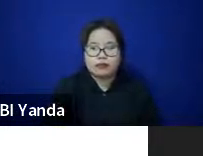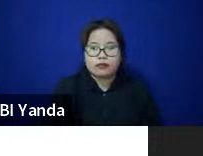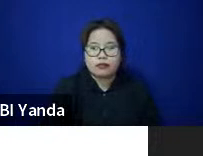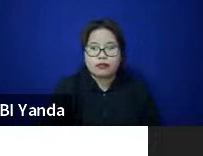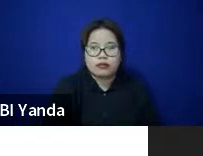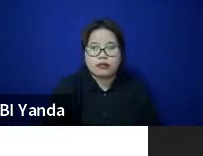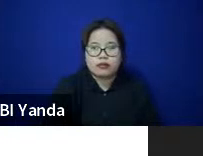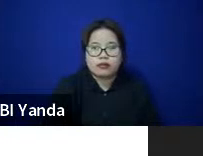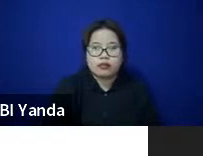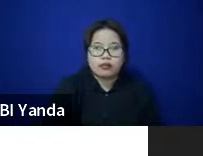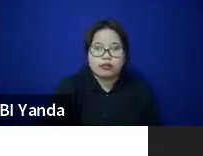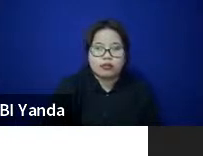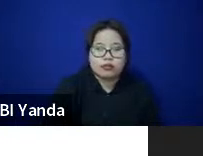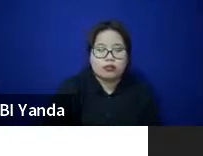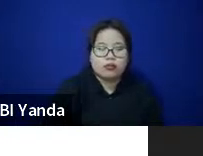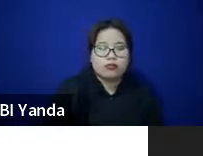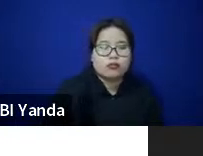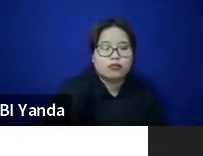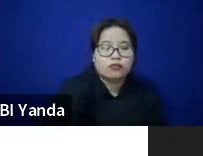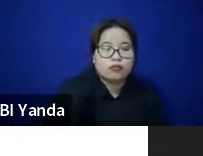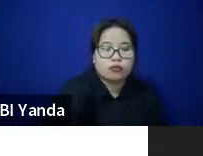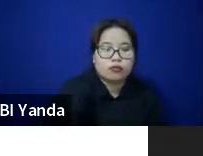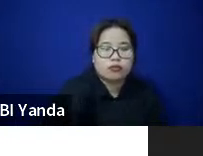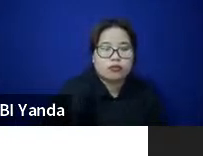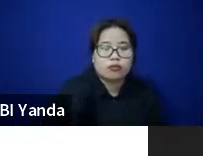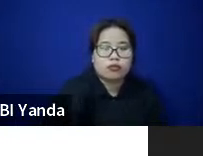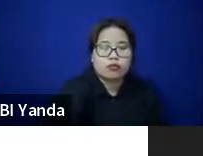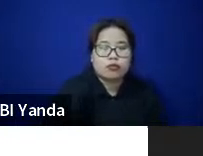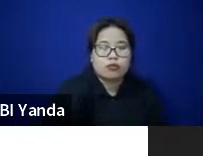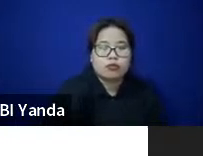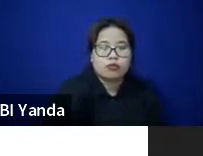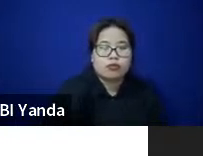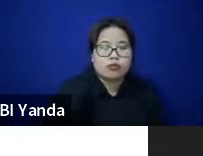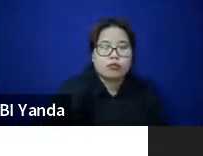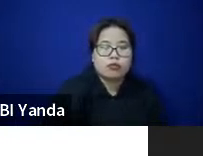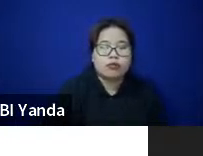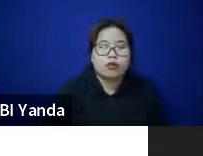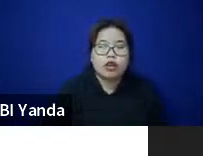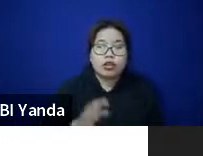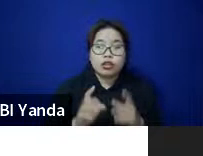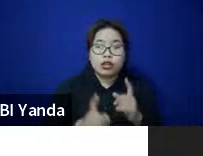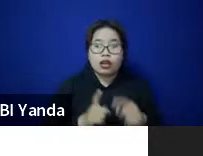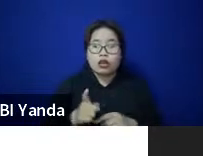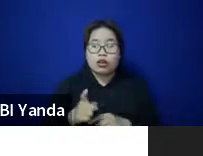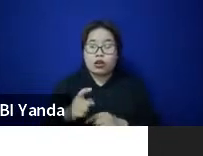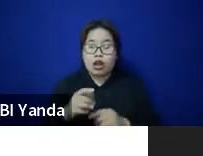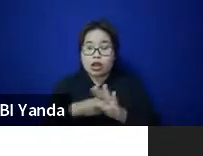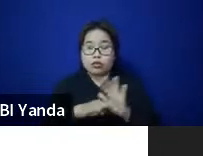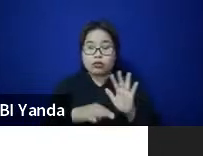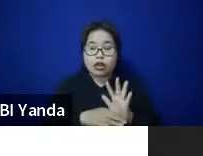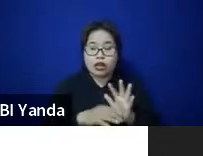ketidakjelasan atau kurangnya konsistensi dari peraturan level